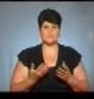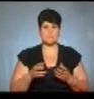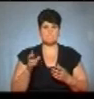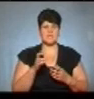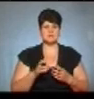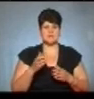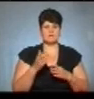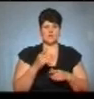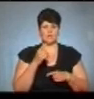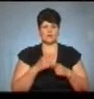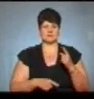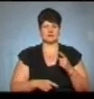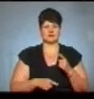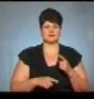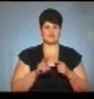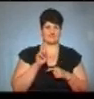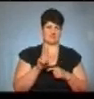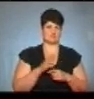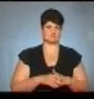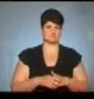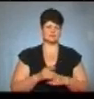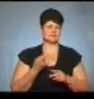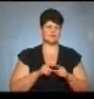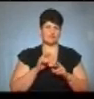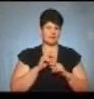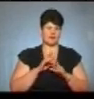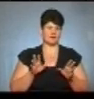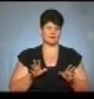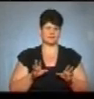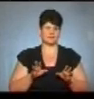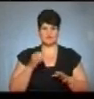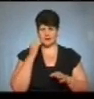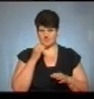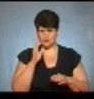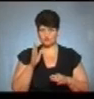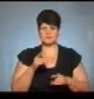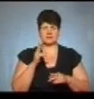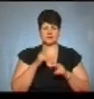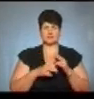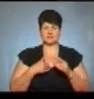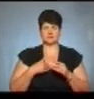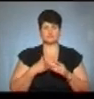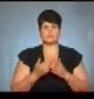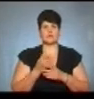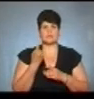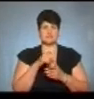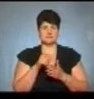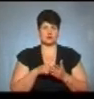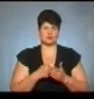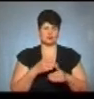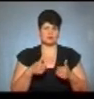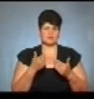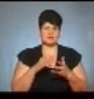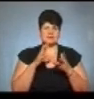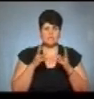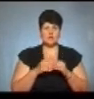березневу розділяти наполовину. Це неправильно. Дякую. Ми будемо вже завершувати наш ефір. Одне запитання ще хочу поставити.